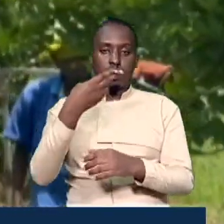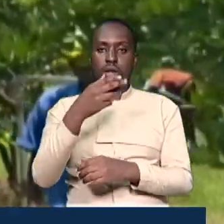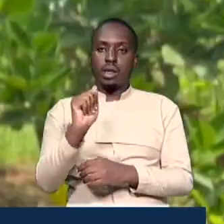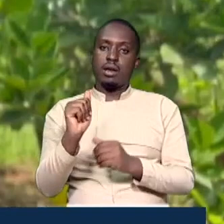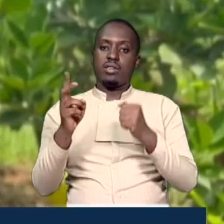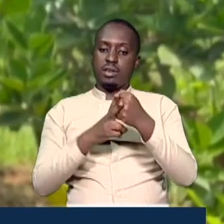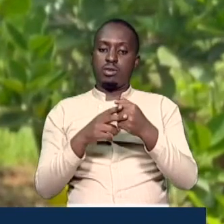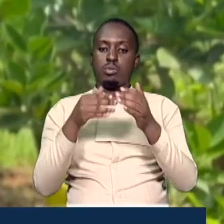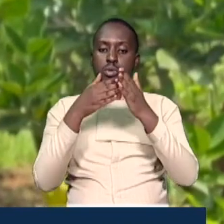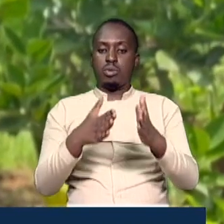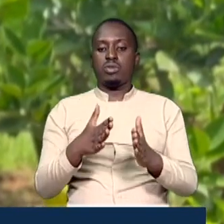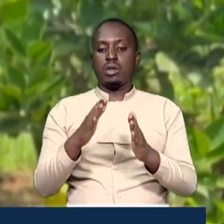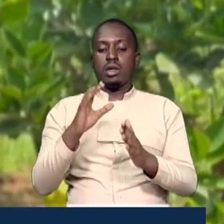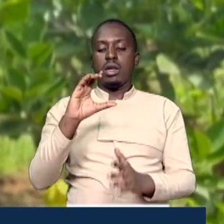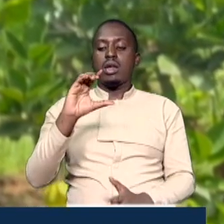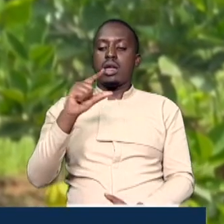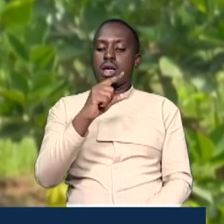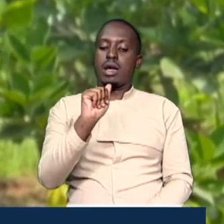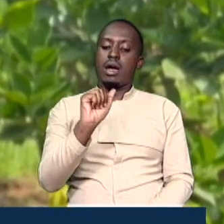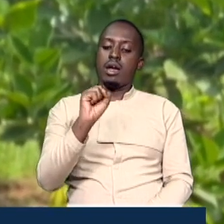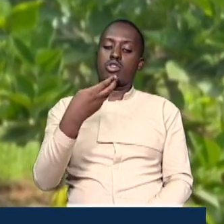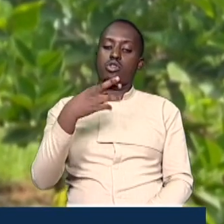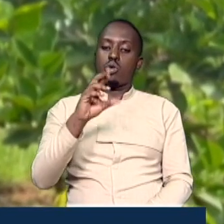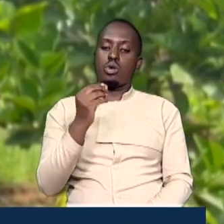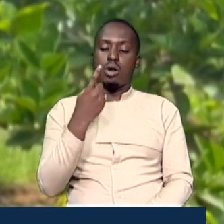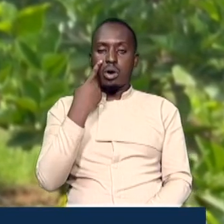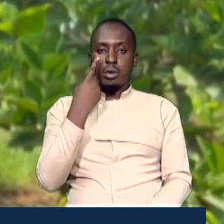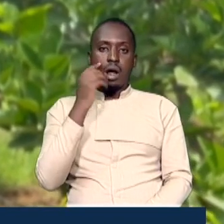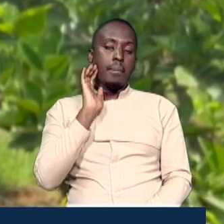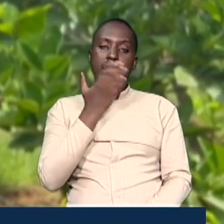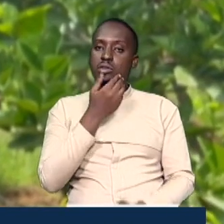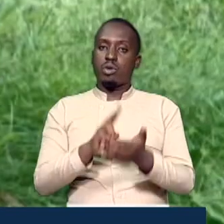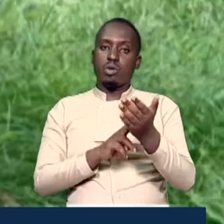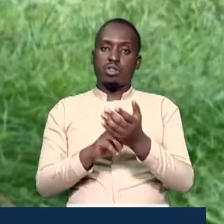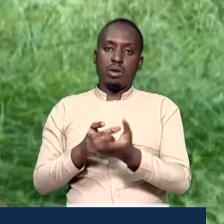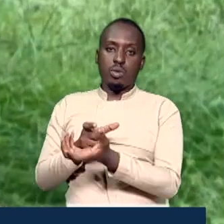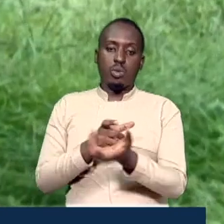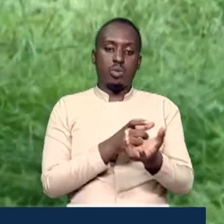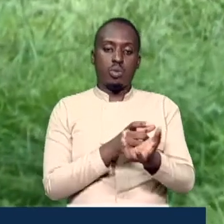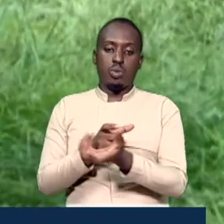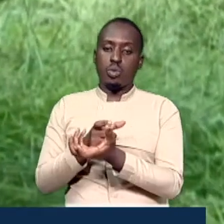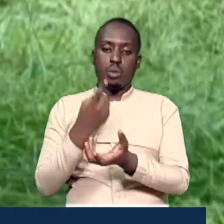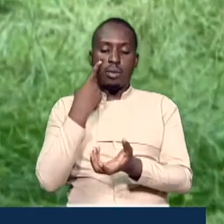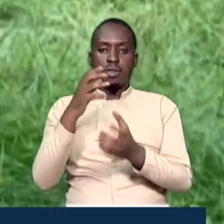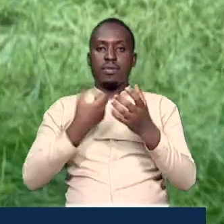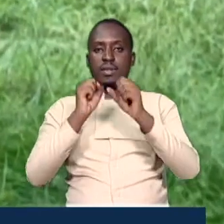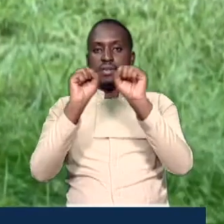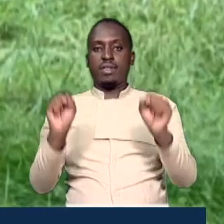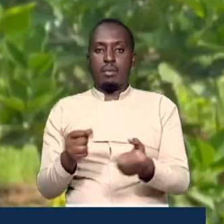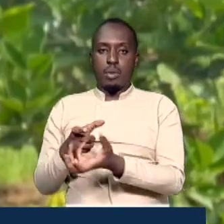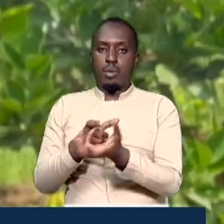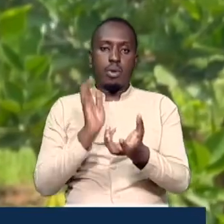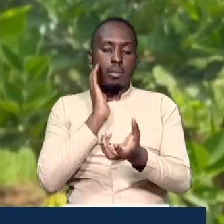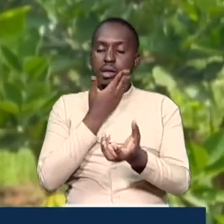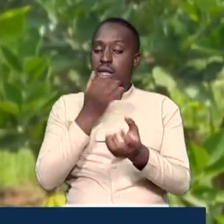Gashora. Aya mazi nkuko mwabonye nk'ubu turi kuyakoresha igikorwa kimwe na kimwe cyo kuhira. Wabonye ko dufite sisiteme ya irrigation. Iyo tudakoresha